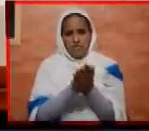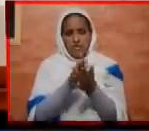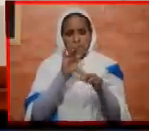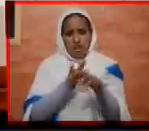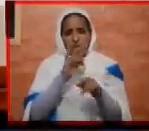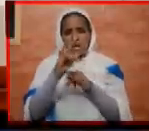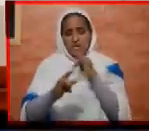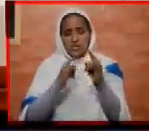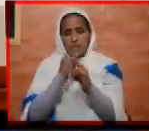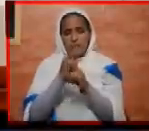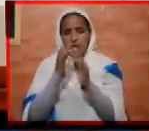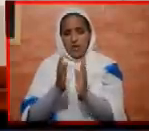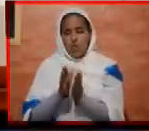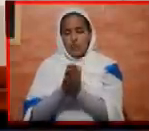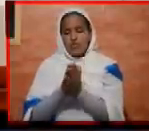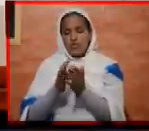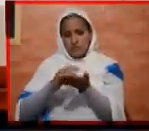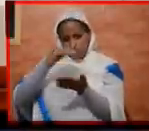ከገባ